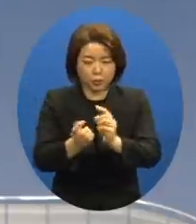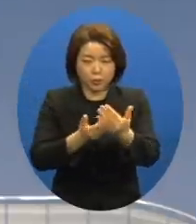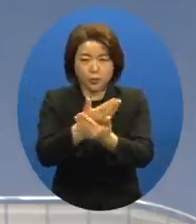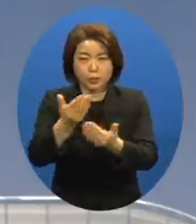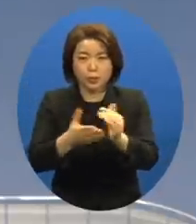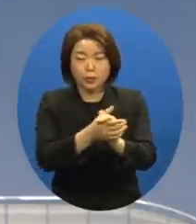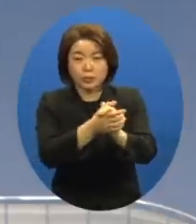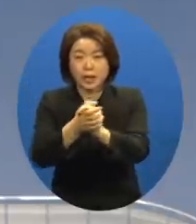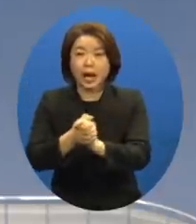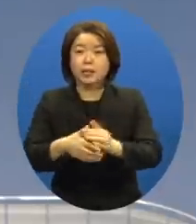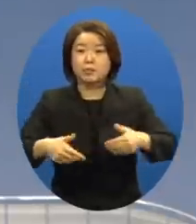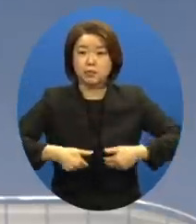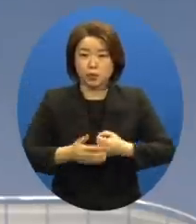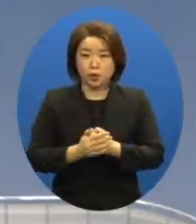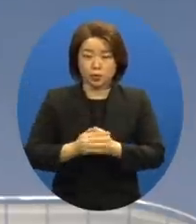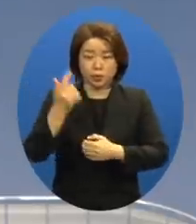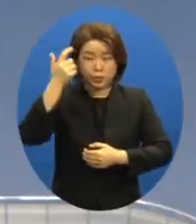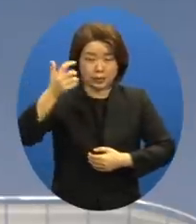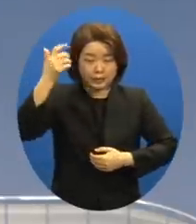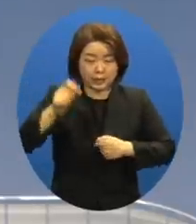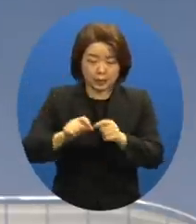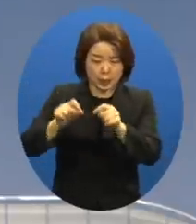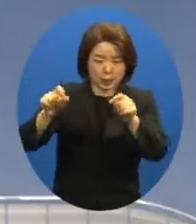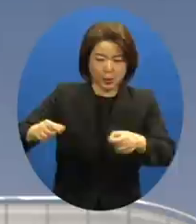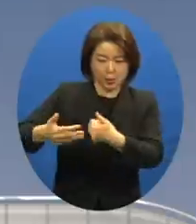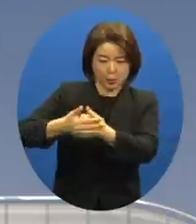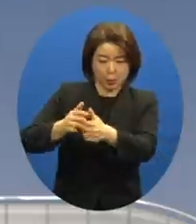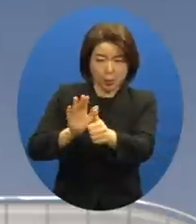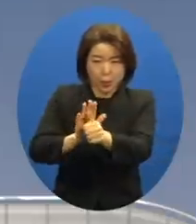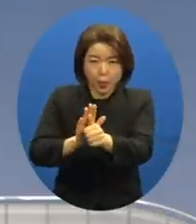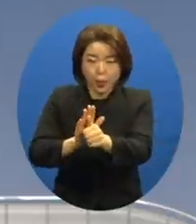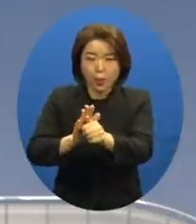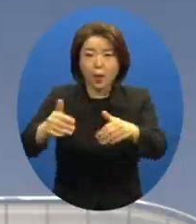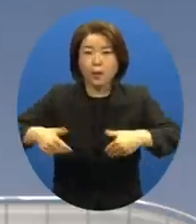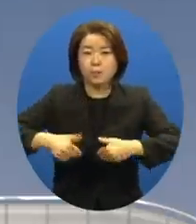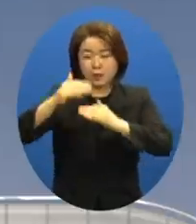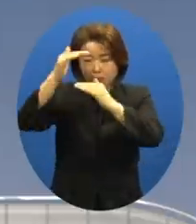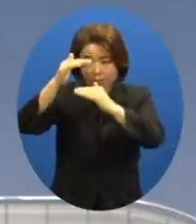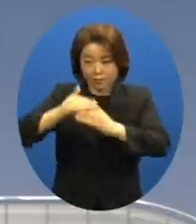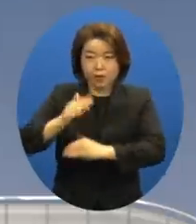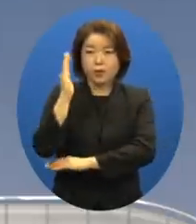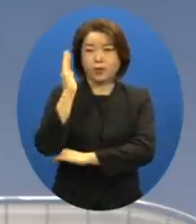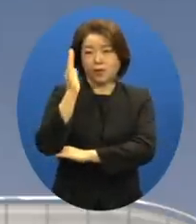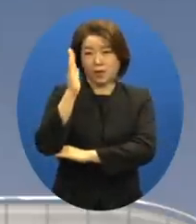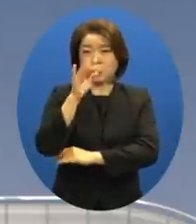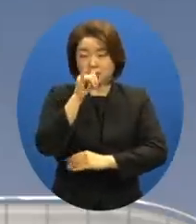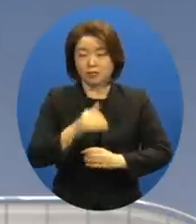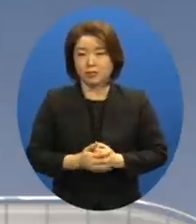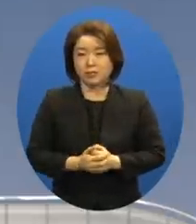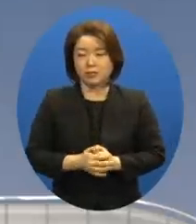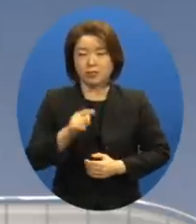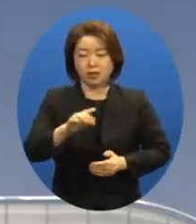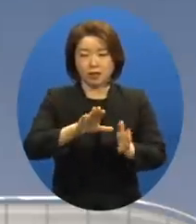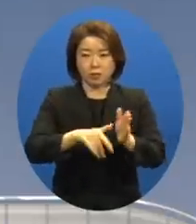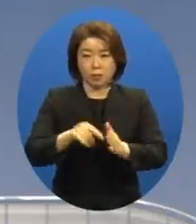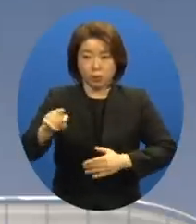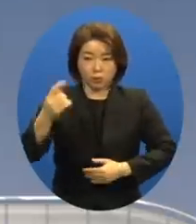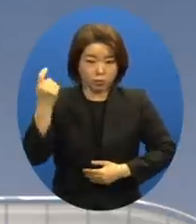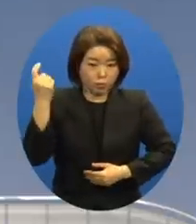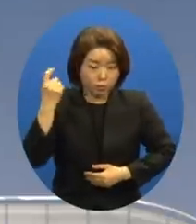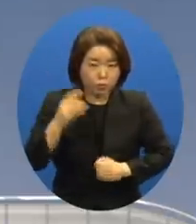또한 영적인 동지가 되어야 됐다 하는 내용의 강연을 했습니다 그때 그 강연을 두고